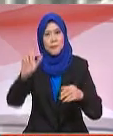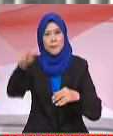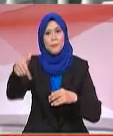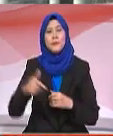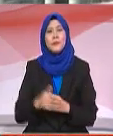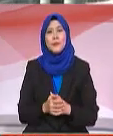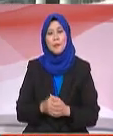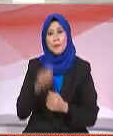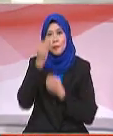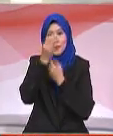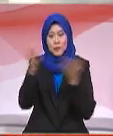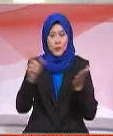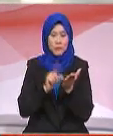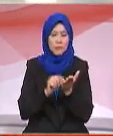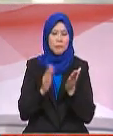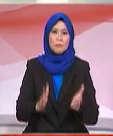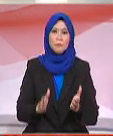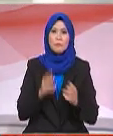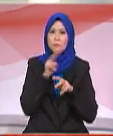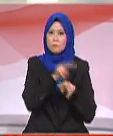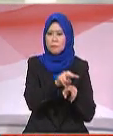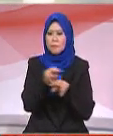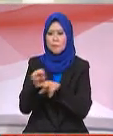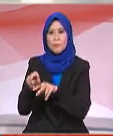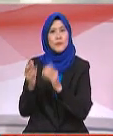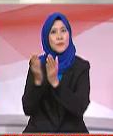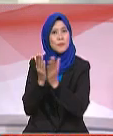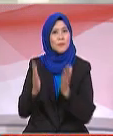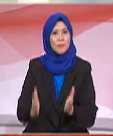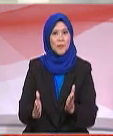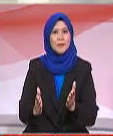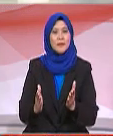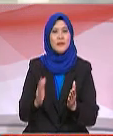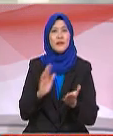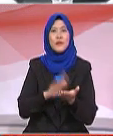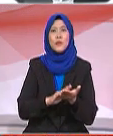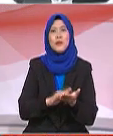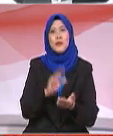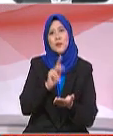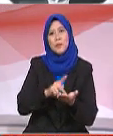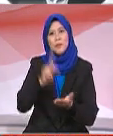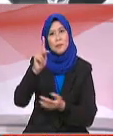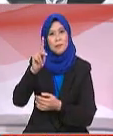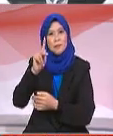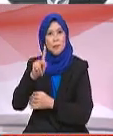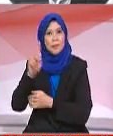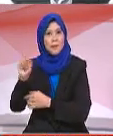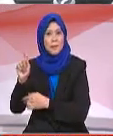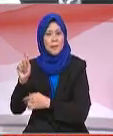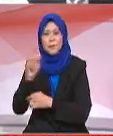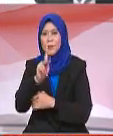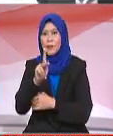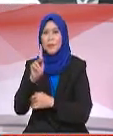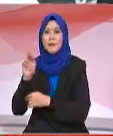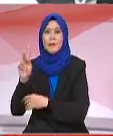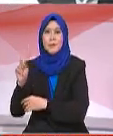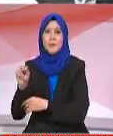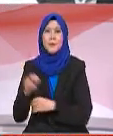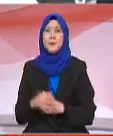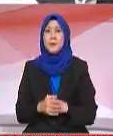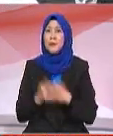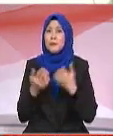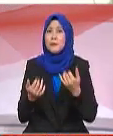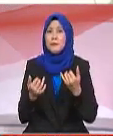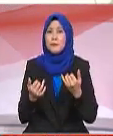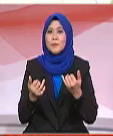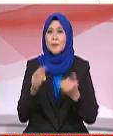berkata demikian kepada media semasa meninjau calon SPM di Sekolah Menengah Lasal Kota Kinabalu. Sementara itu, Pengetua Sekolah